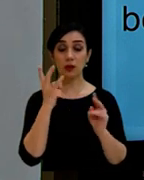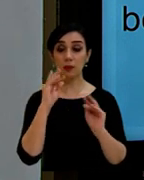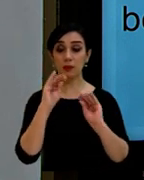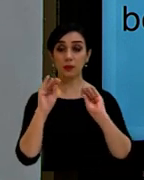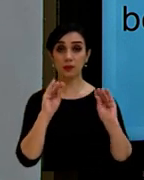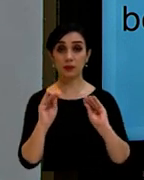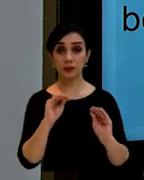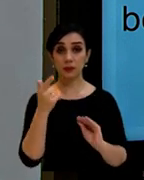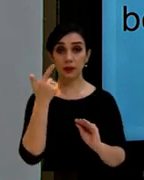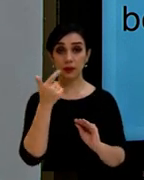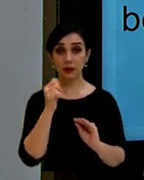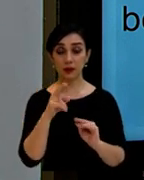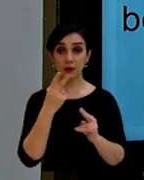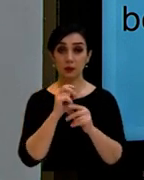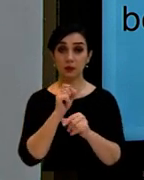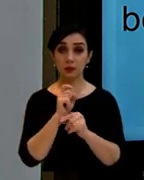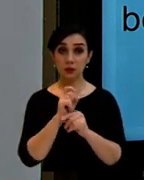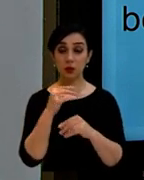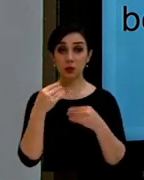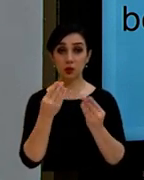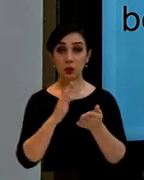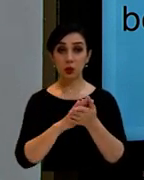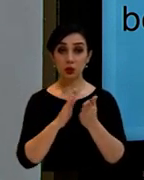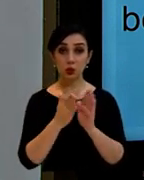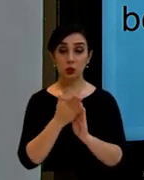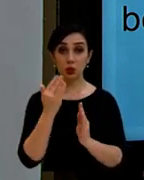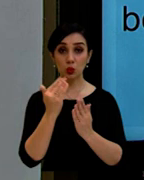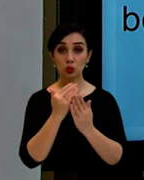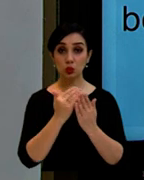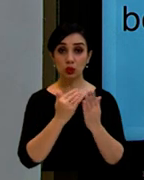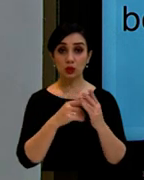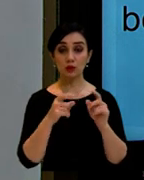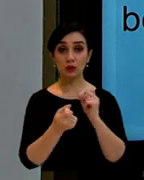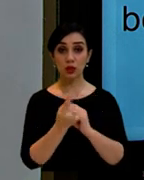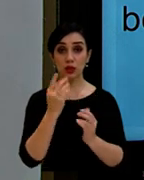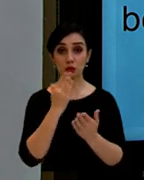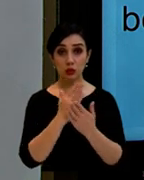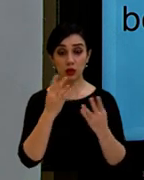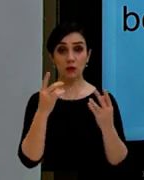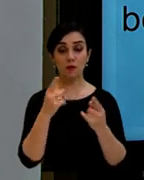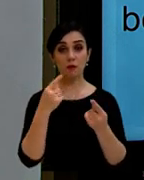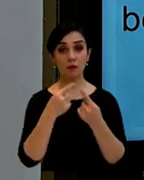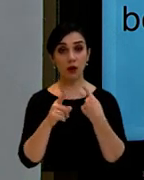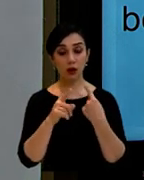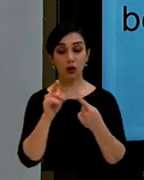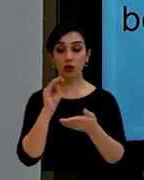Berilgan gaplardagi kirishlar va kiritmalarni uslubiy xususiyatlaridan kelib chiqib farqlang,